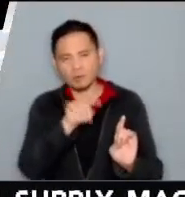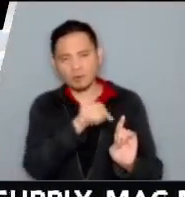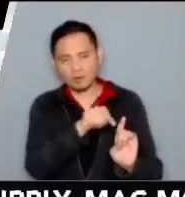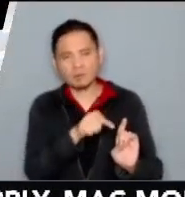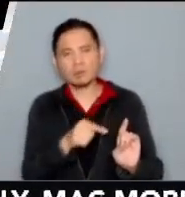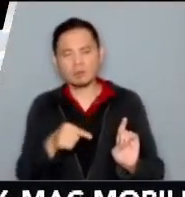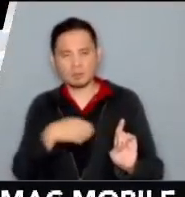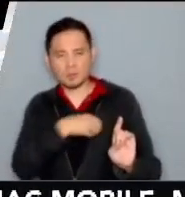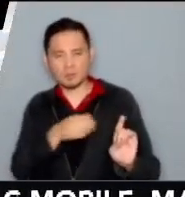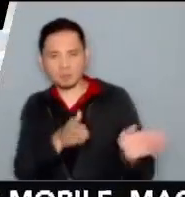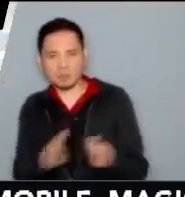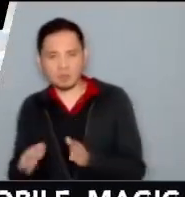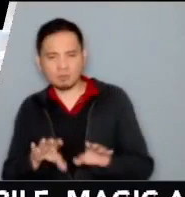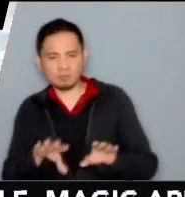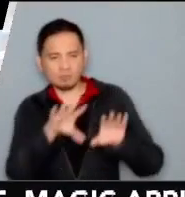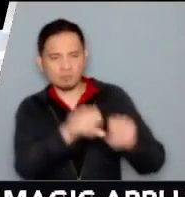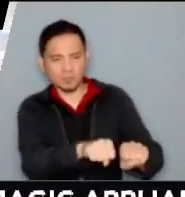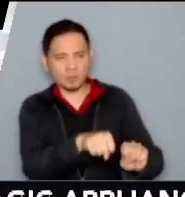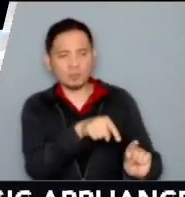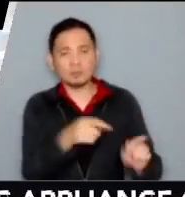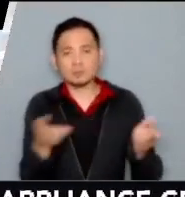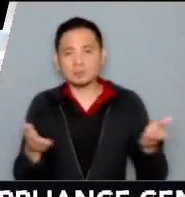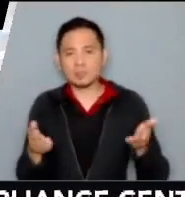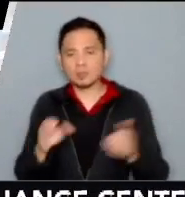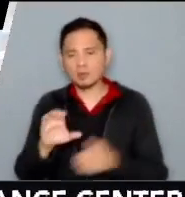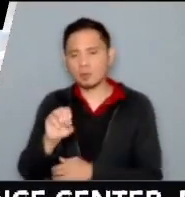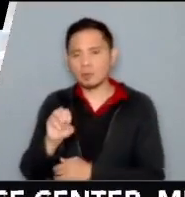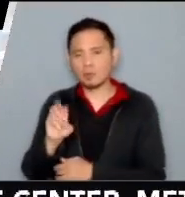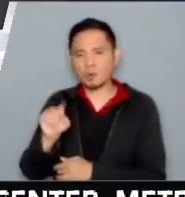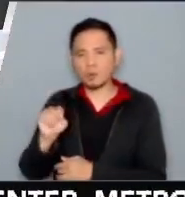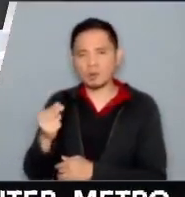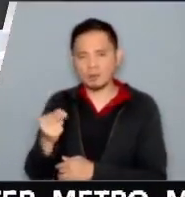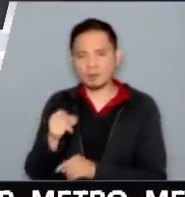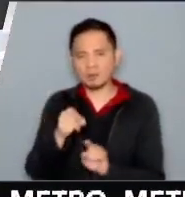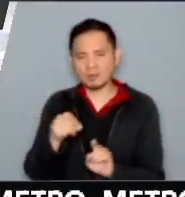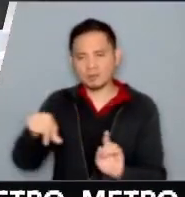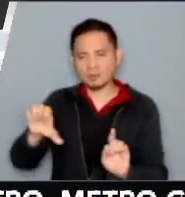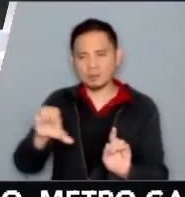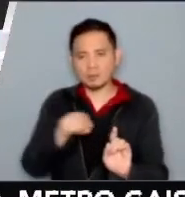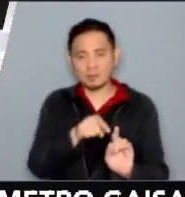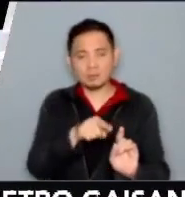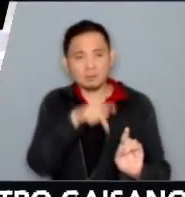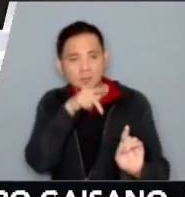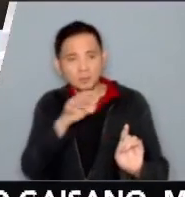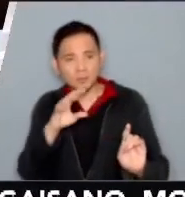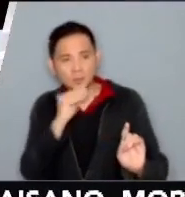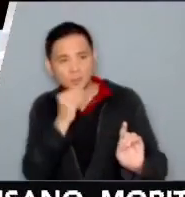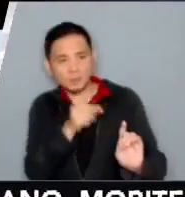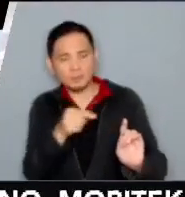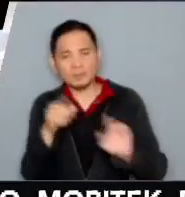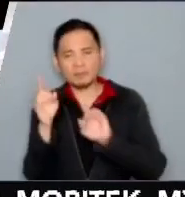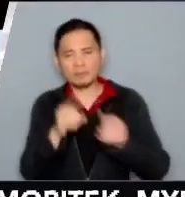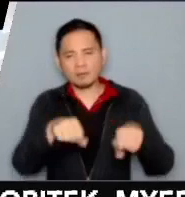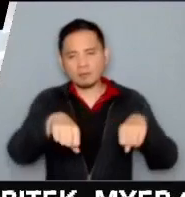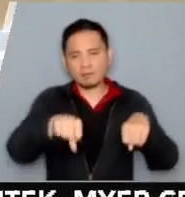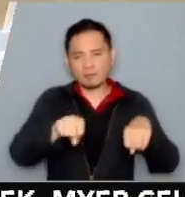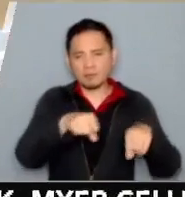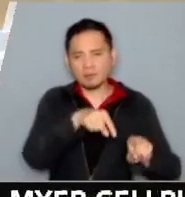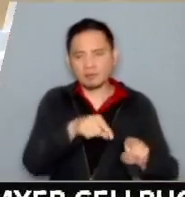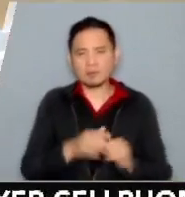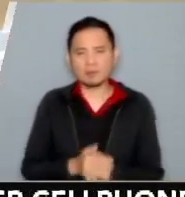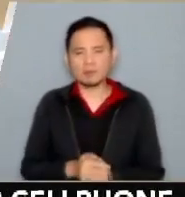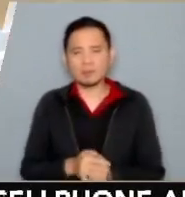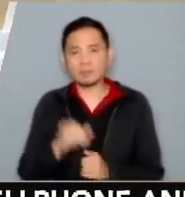sa barangay Commonwealth, Quezon City. Ang suspect, isang delivery rider na ayon sa polisya, Enero lang nagsimulang magtulak. Nag-stem